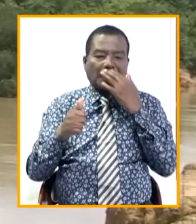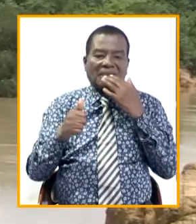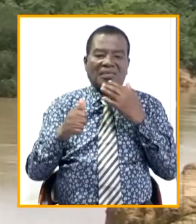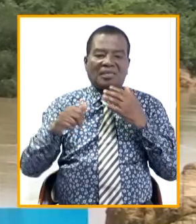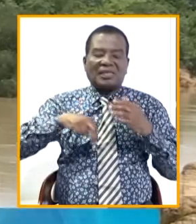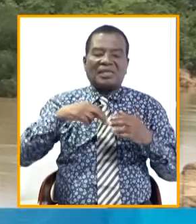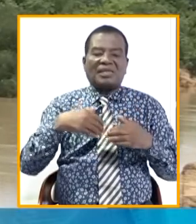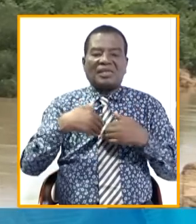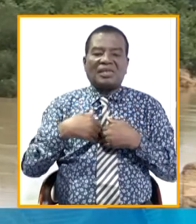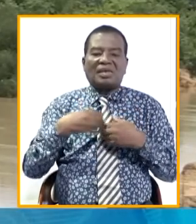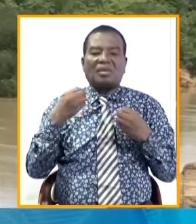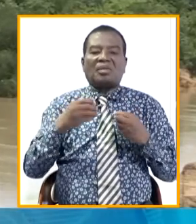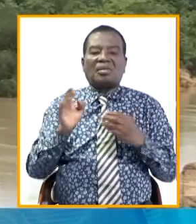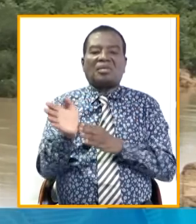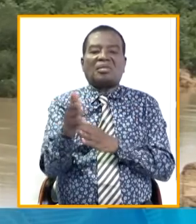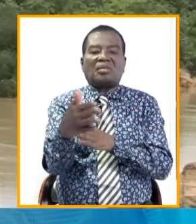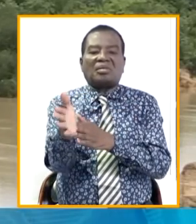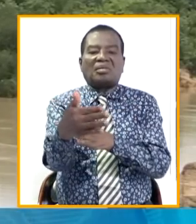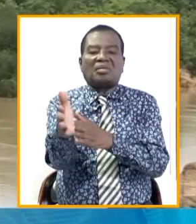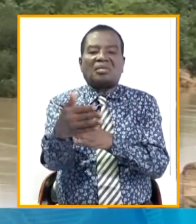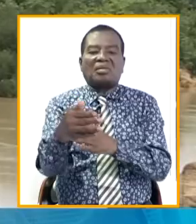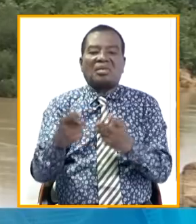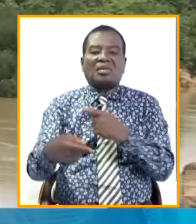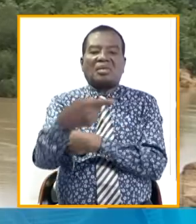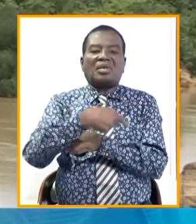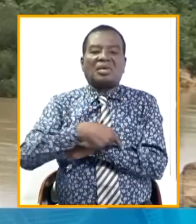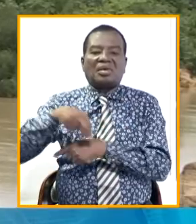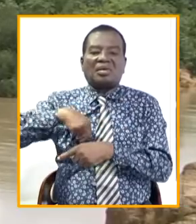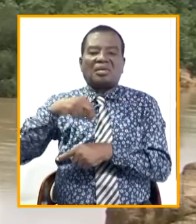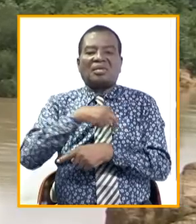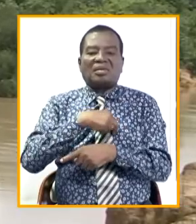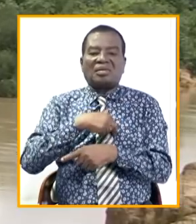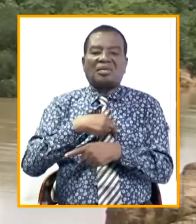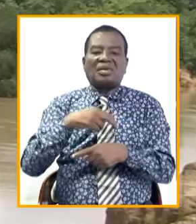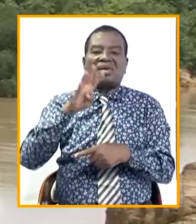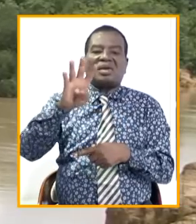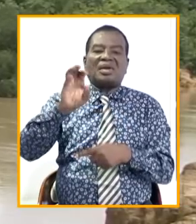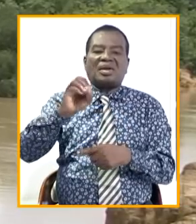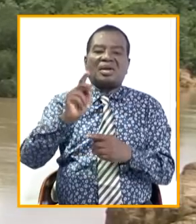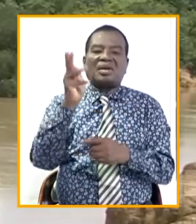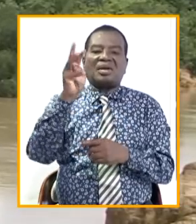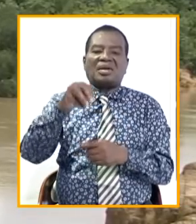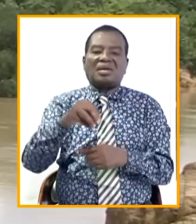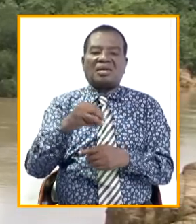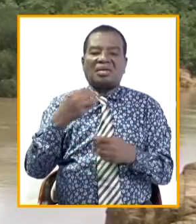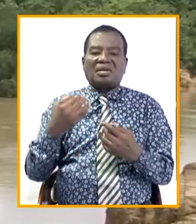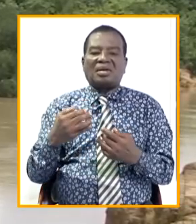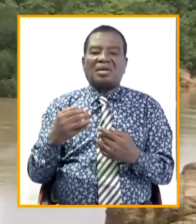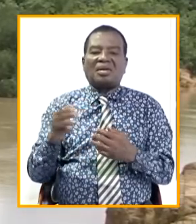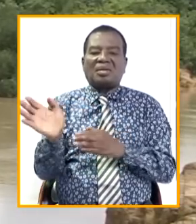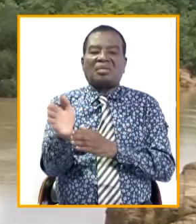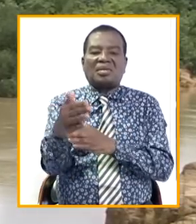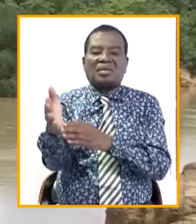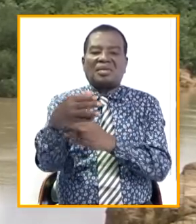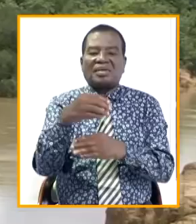Avant, nous trouvions assez de poissons. Et par jour, nous pouvions aller jusqu'à même 40 kilos. Et en ce temps, même le poisson était vendu